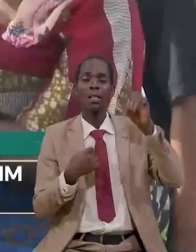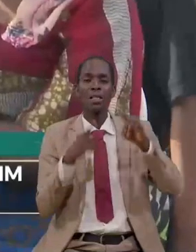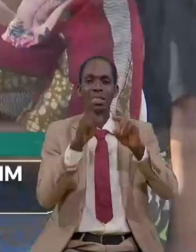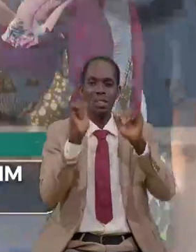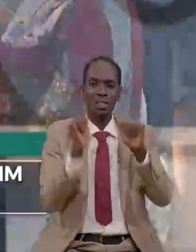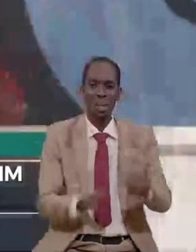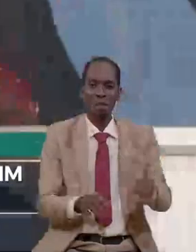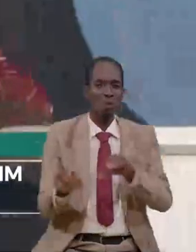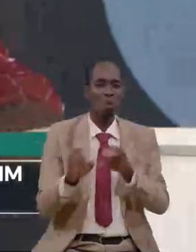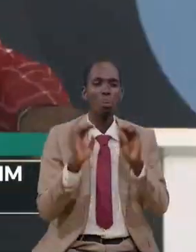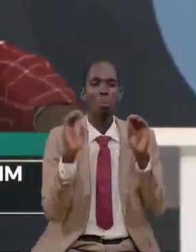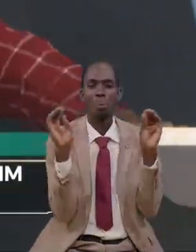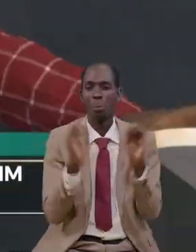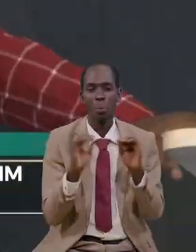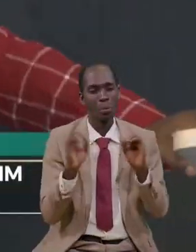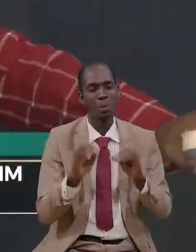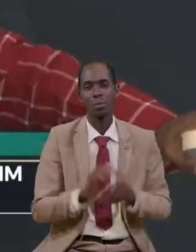rien faire.